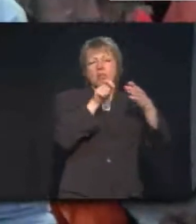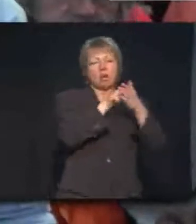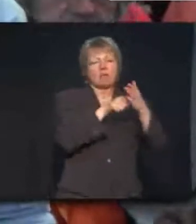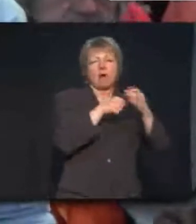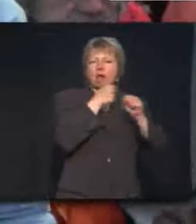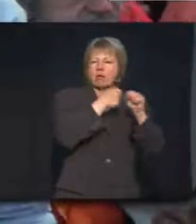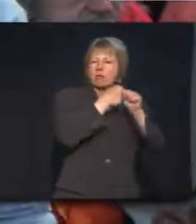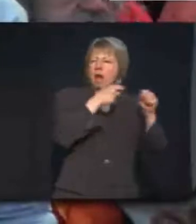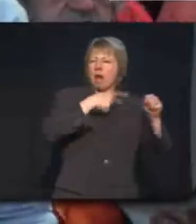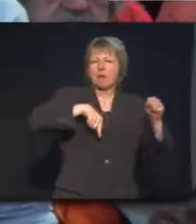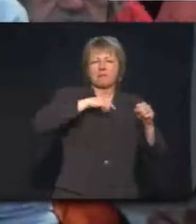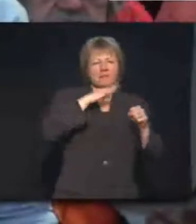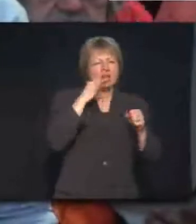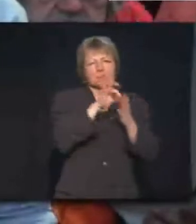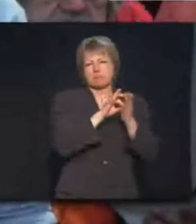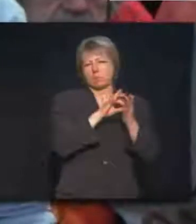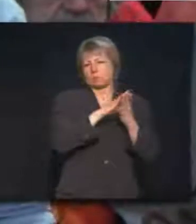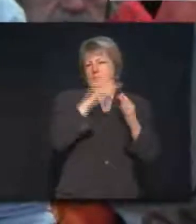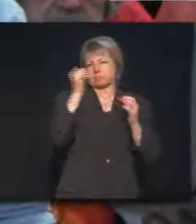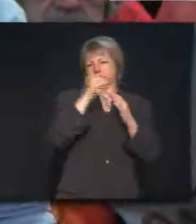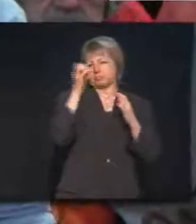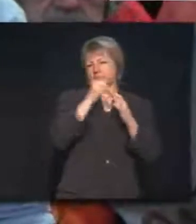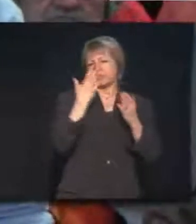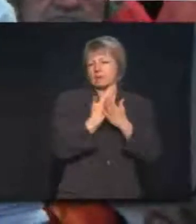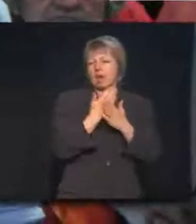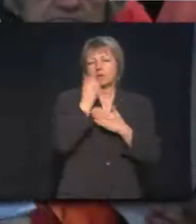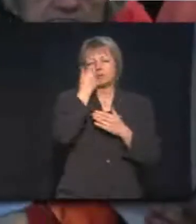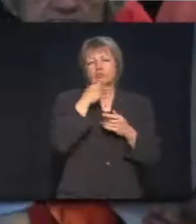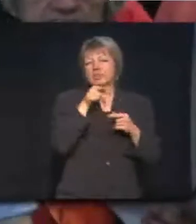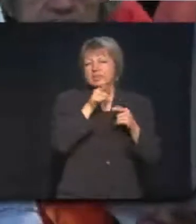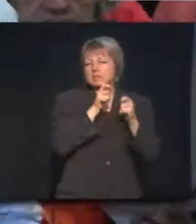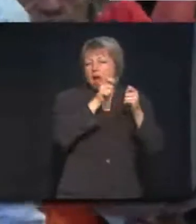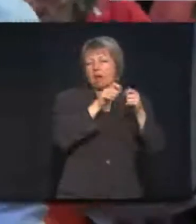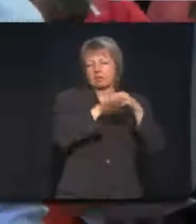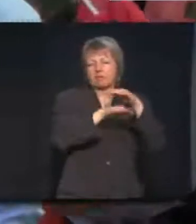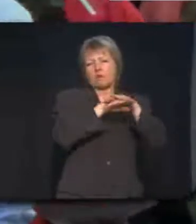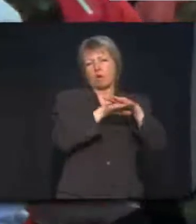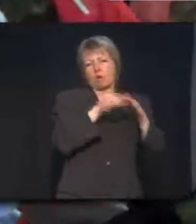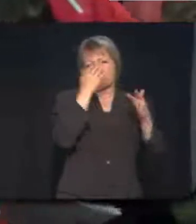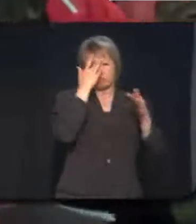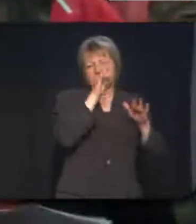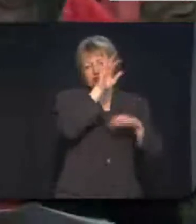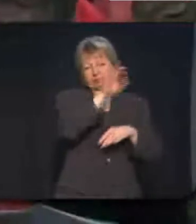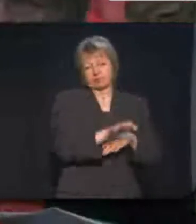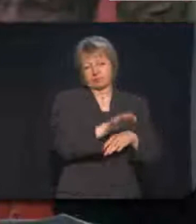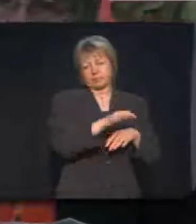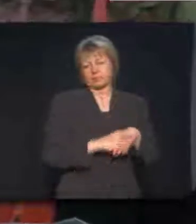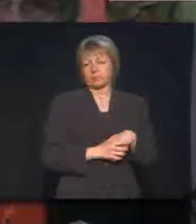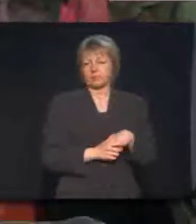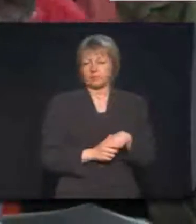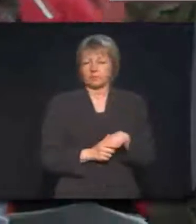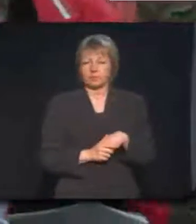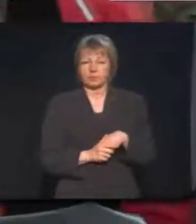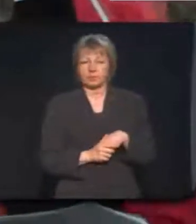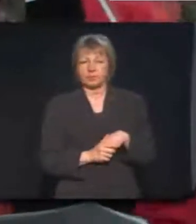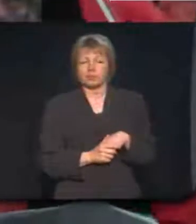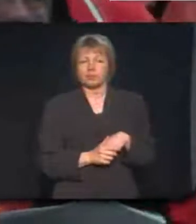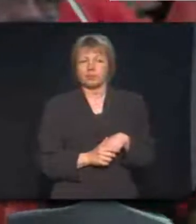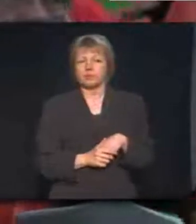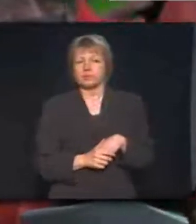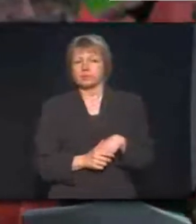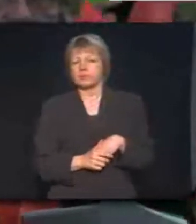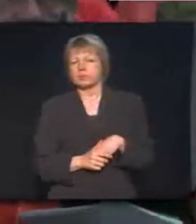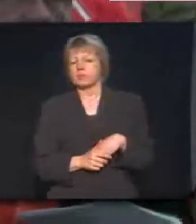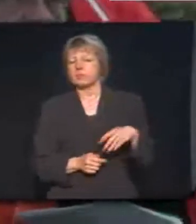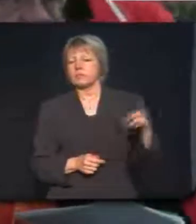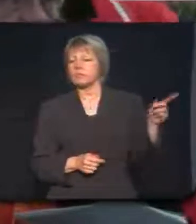bitte euch dadurch dafür diesen Antrag komplett anzunehmen danke und Kontra bitte der Antrag